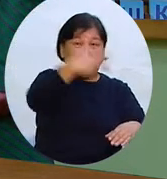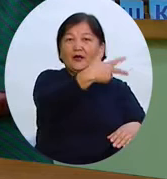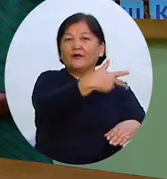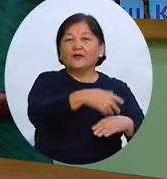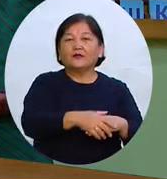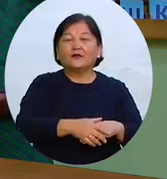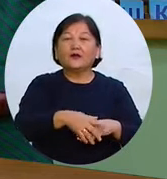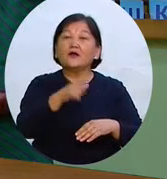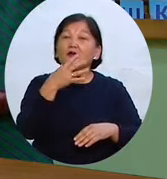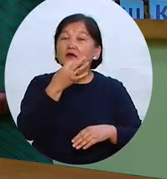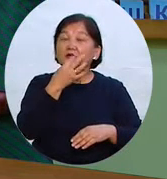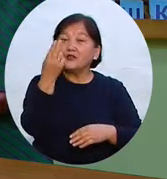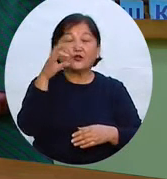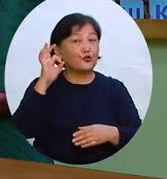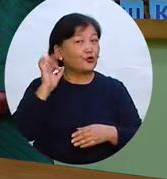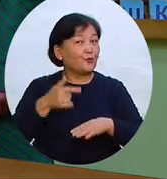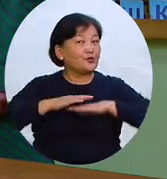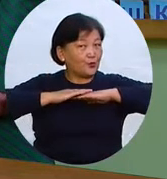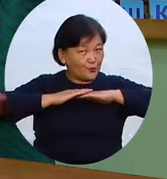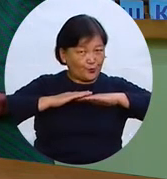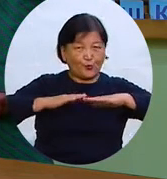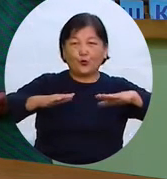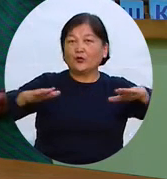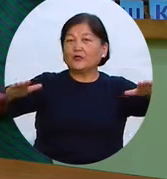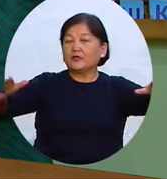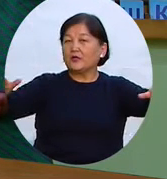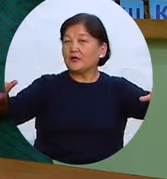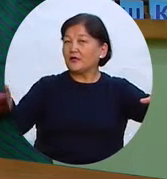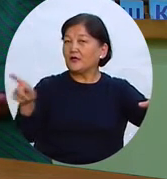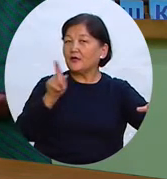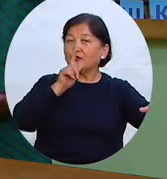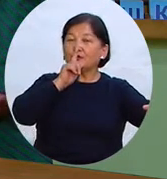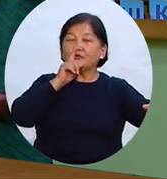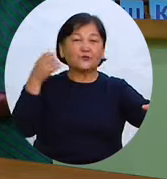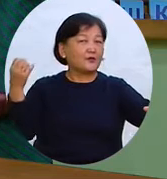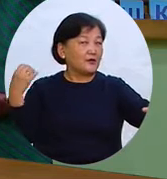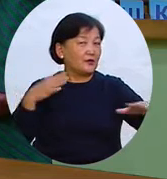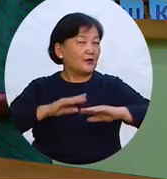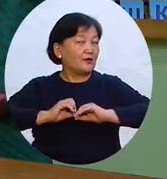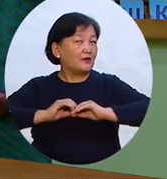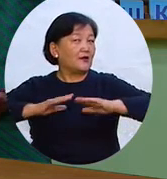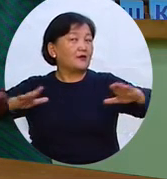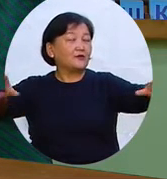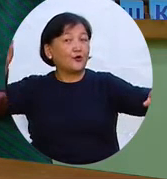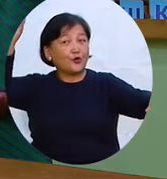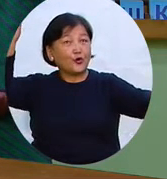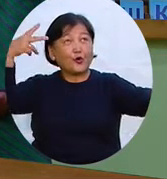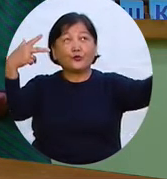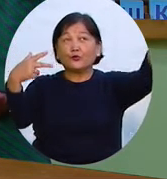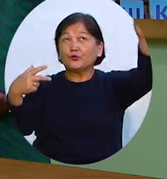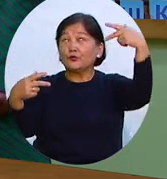шиг буурал тал, эргэн тойрон чимээ алтарна. Оддын дунд ижлэн үтсэн юм